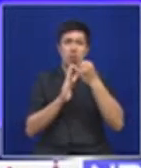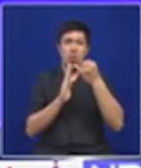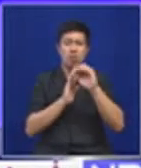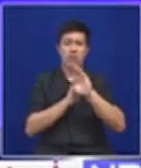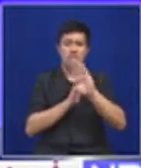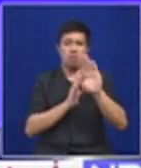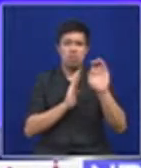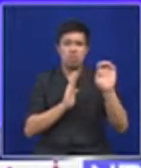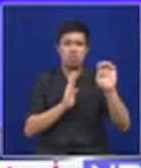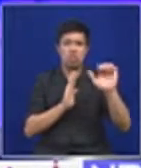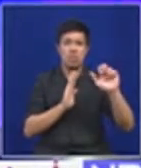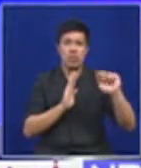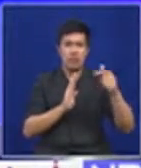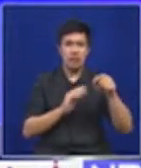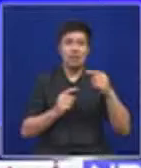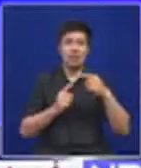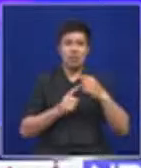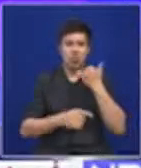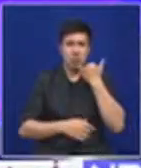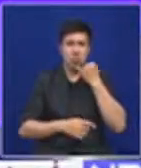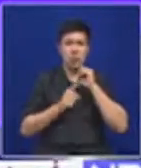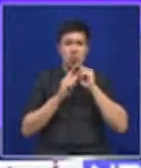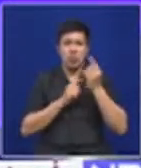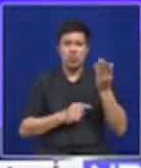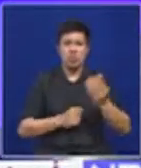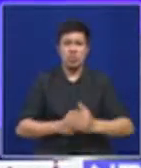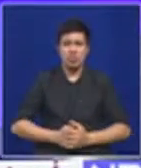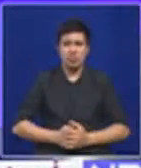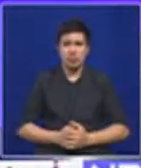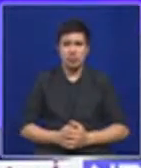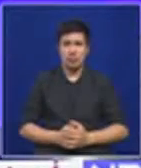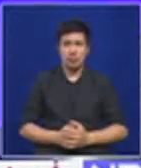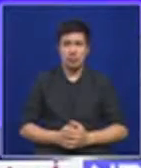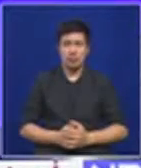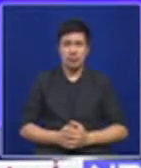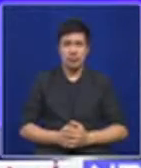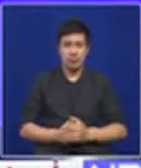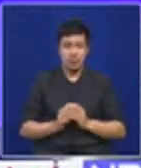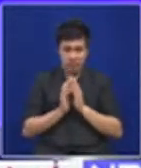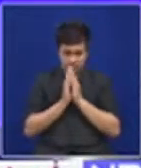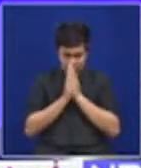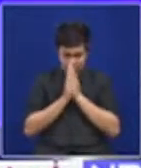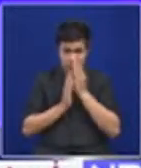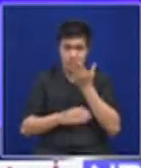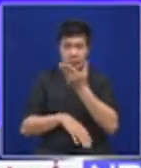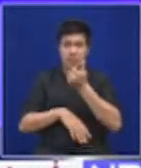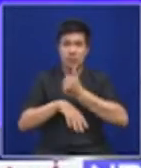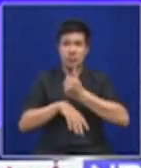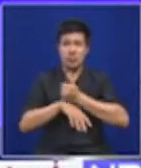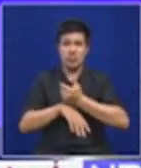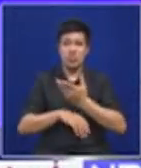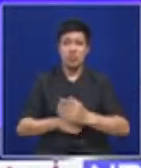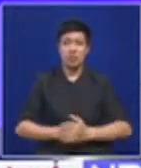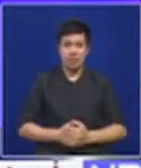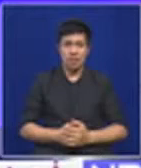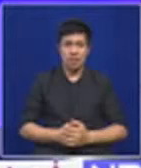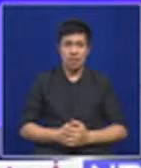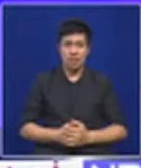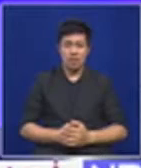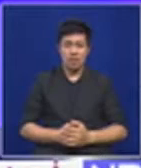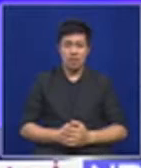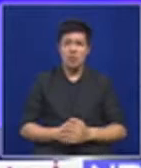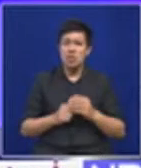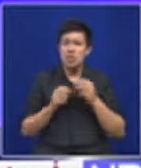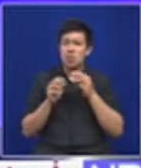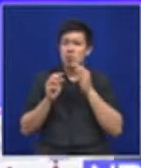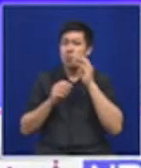าฬค่ะคุณพงศักดิ์ปรีชาวิทย์ท่านอยู่ในสายแล้วนะคะสวัสดีค่ะท่านผู้ว่าคะ สว ั สดีครับ ครับค่ะสวัสดีครับ ค่ะท่านผู้ว่าคะค่ะรูปแบบกิจ